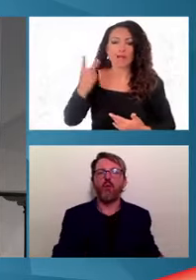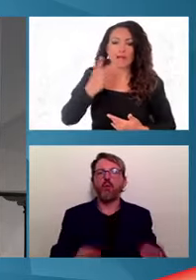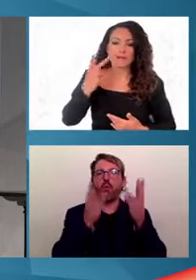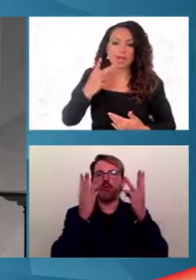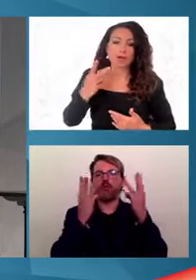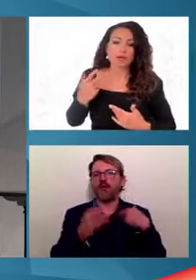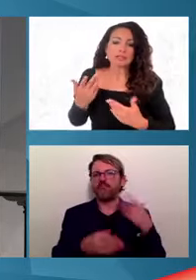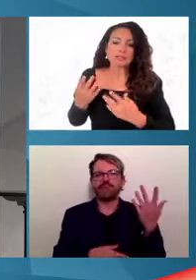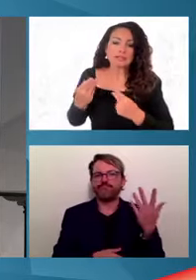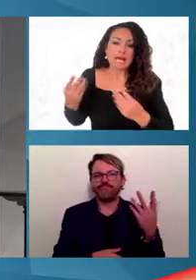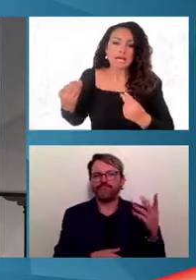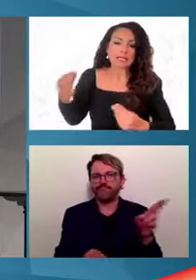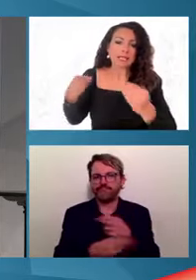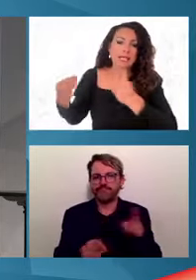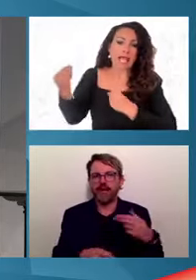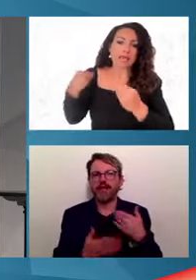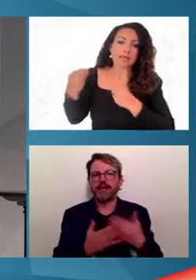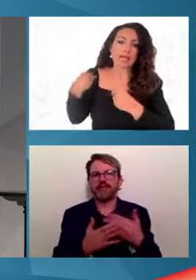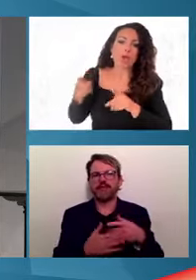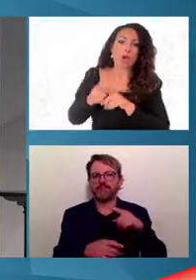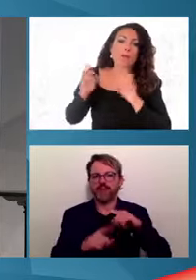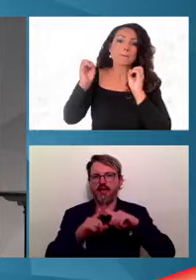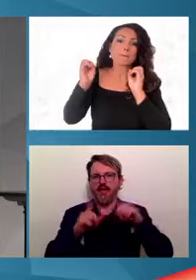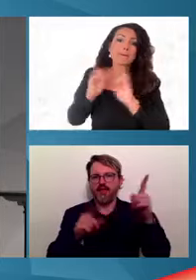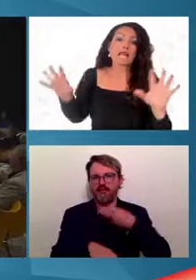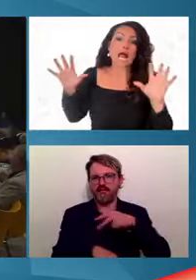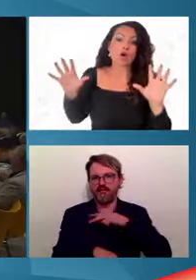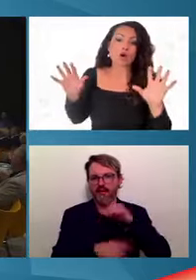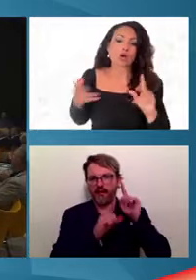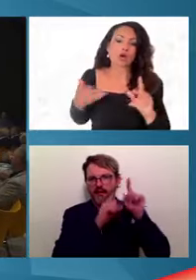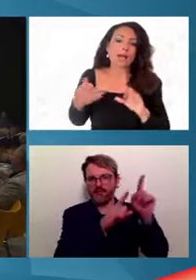dafür ist immer noch ein anderer zuständig. Dankeschön.